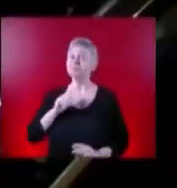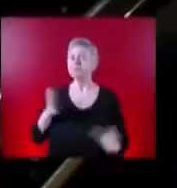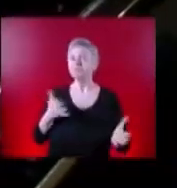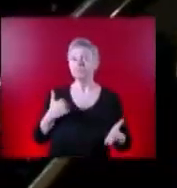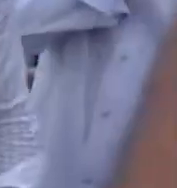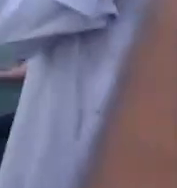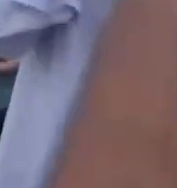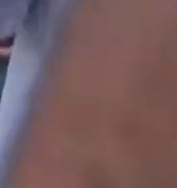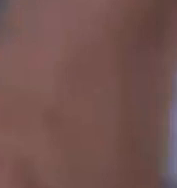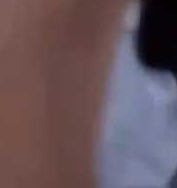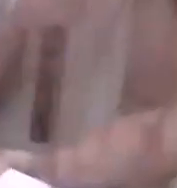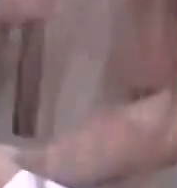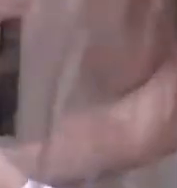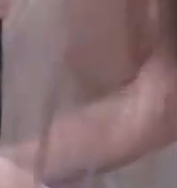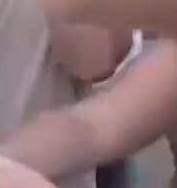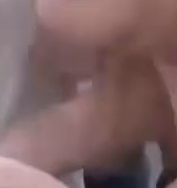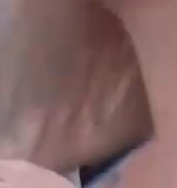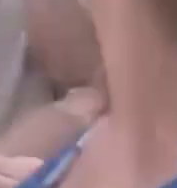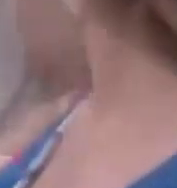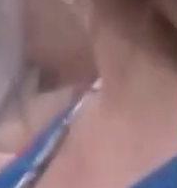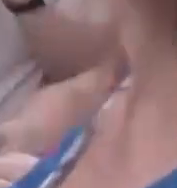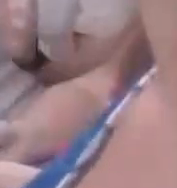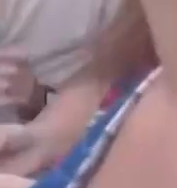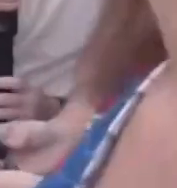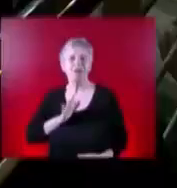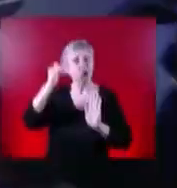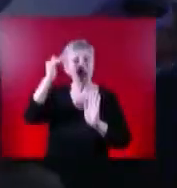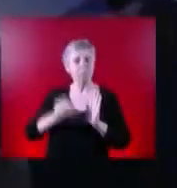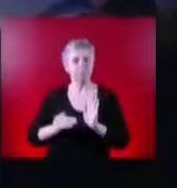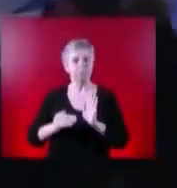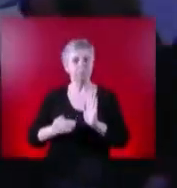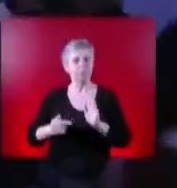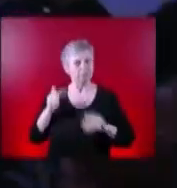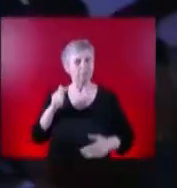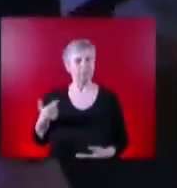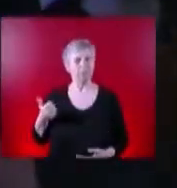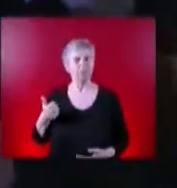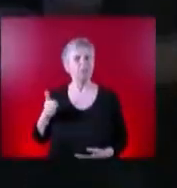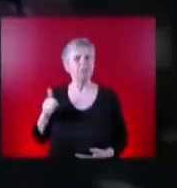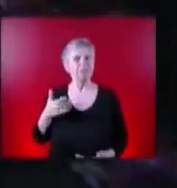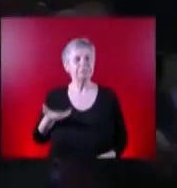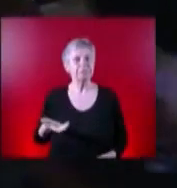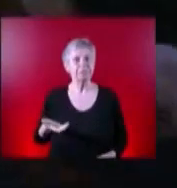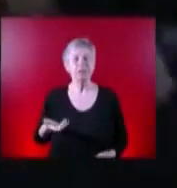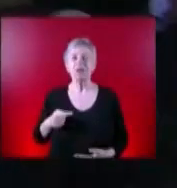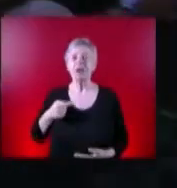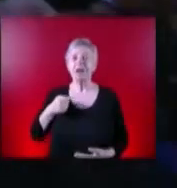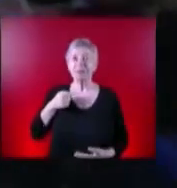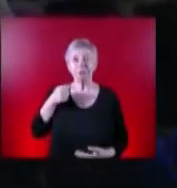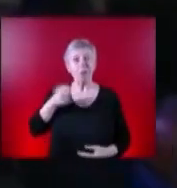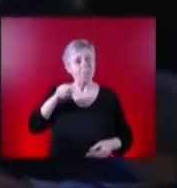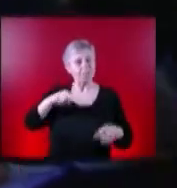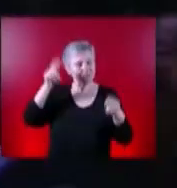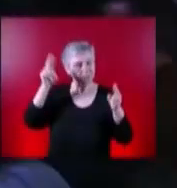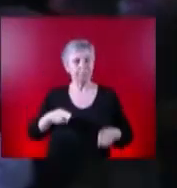πολιτική βούληση του προσώπου θα θέλει να είναι υποψήφιος και οι 30 απογραφές. Πολλοί βέβαια που γνωρίζουν τις συζητήσεις δεν δίνουν αρκετές